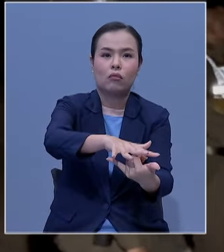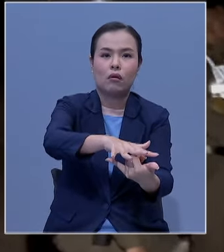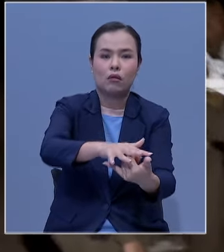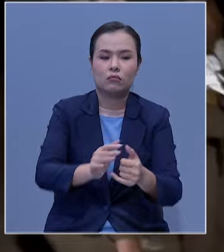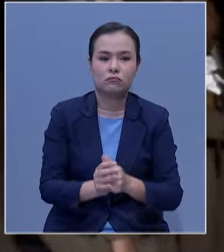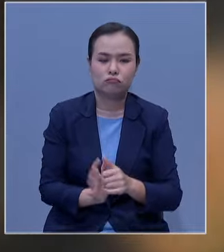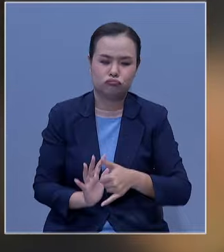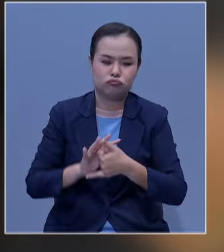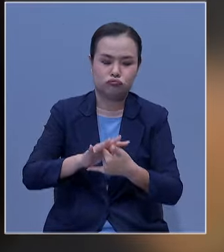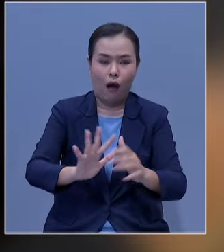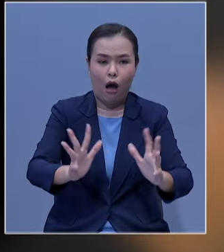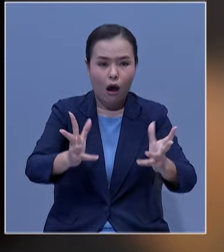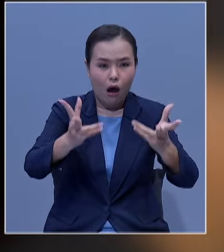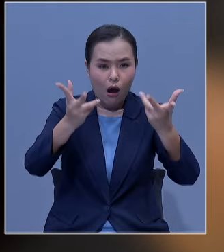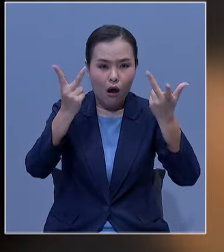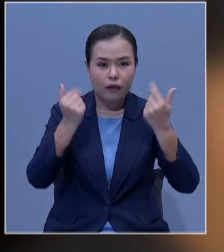ลย